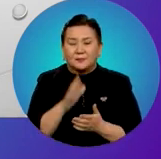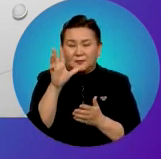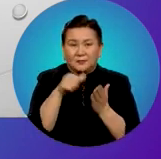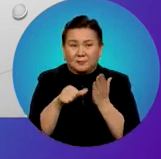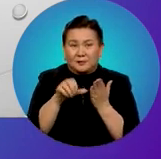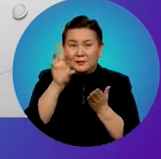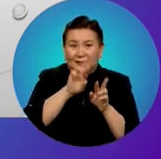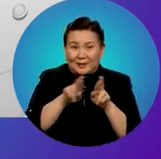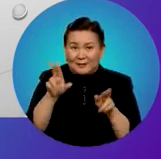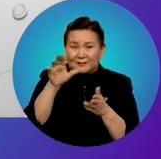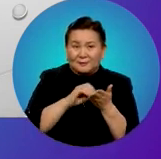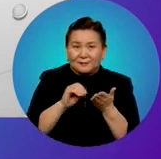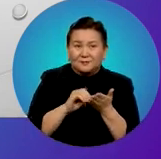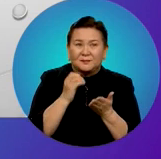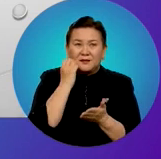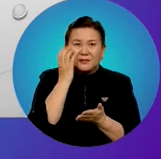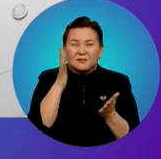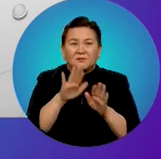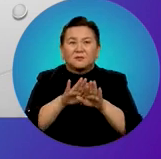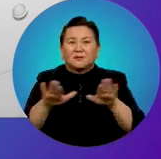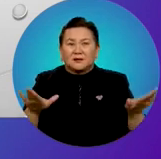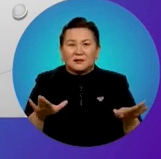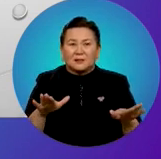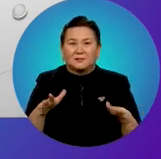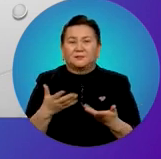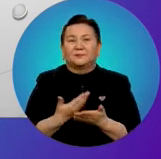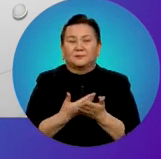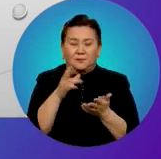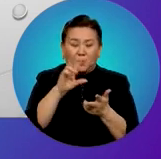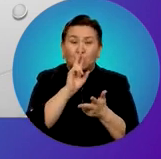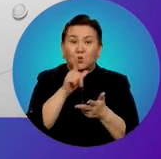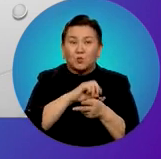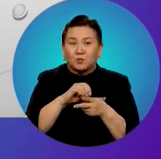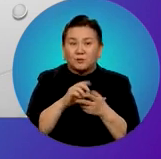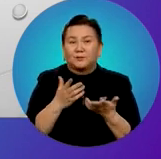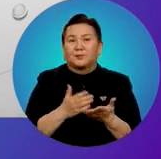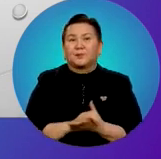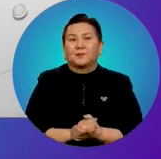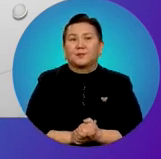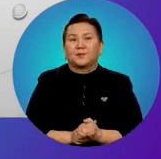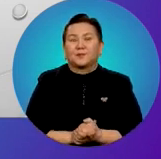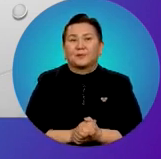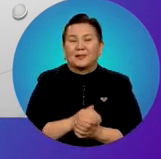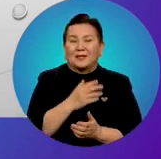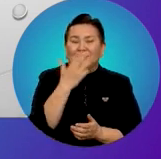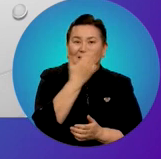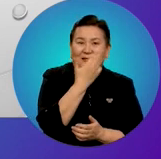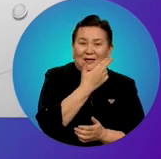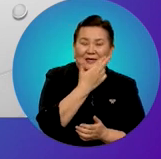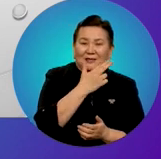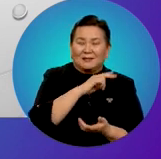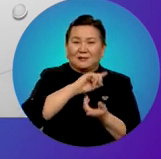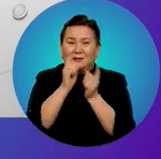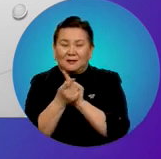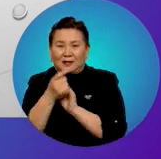дээрээ тэмдэглээрэй өвчтөдөө. Илчилгүй эрэм талт балахан усч гэсэн. Тэгэхээр үнэхээр хар зэрийн цагаан зэрийн амьдрал урт тэр их